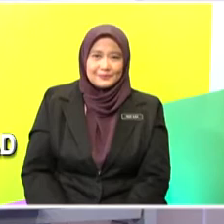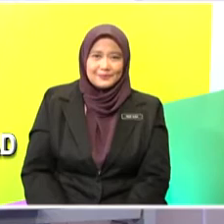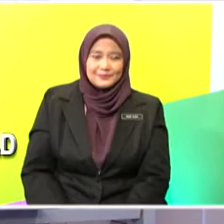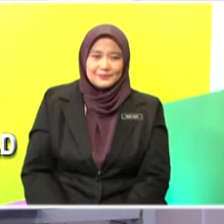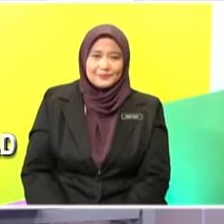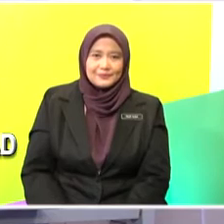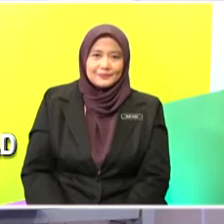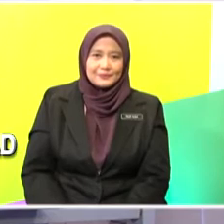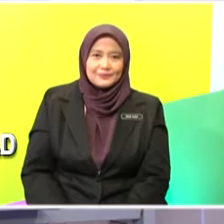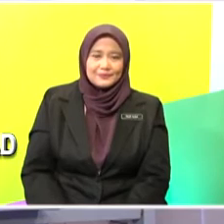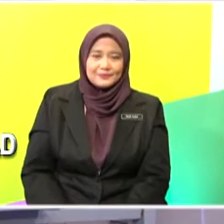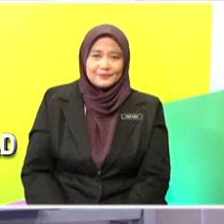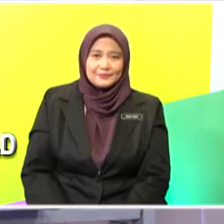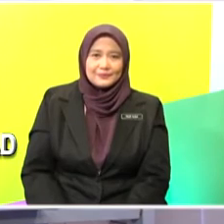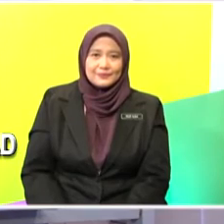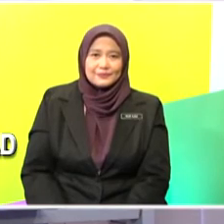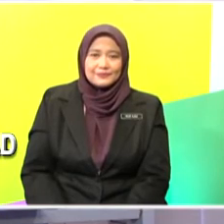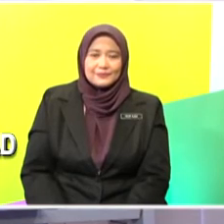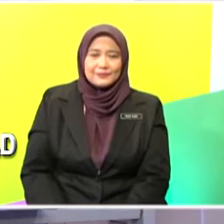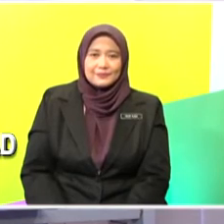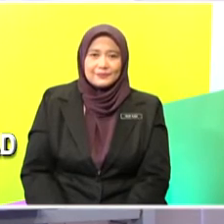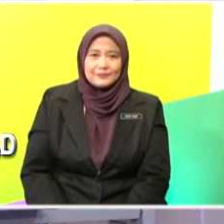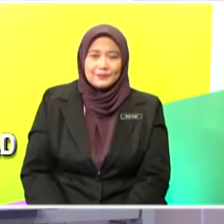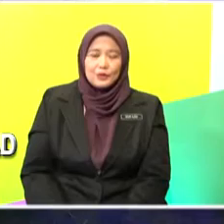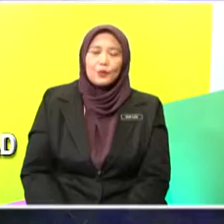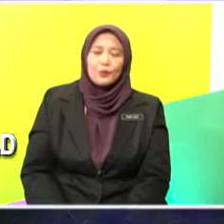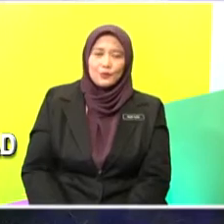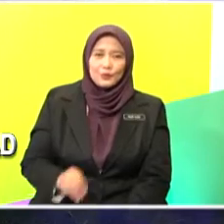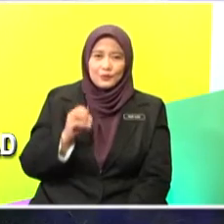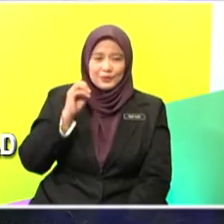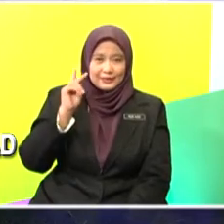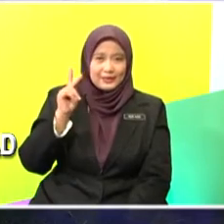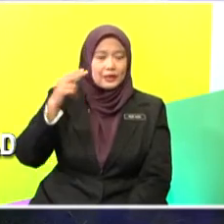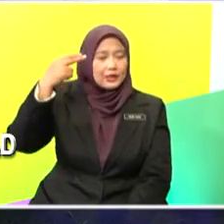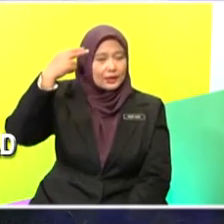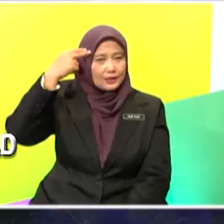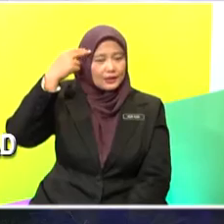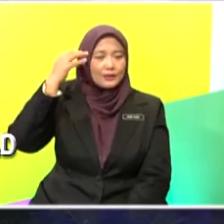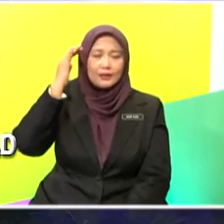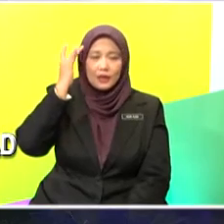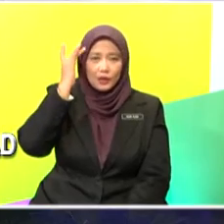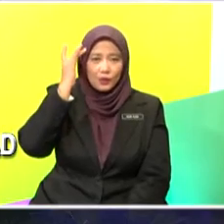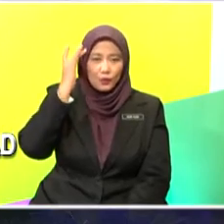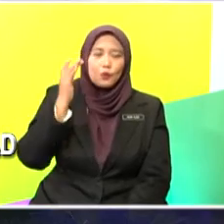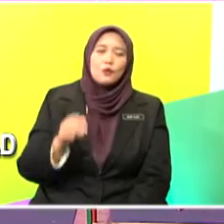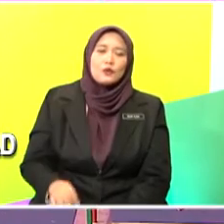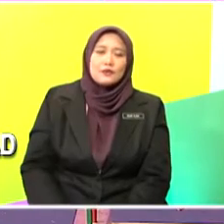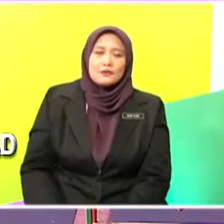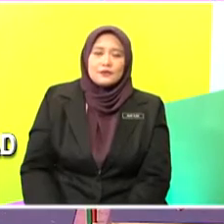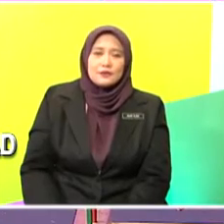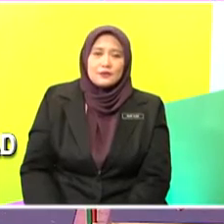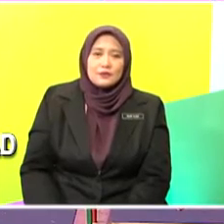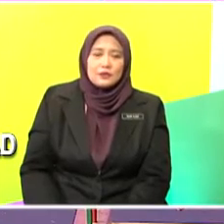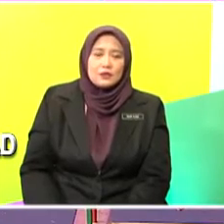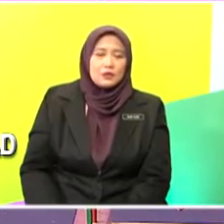buat. Okey, cikgu. Hakim tahu huruf H, Hakim. Betul. Okey,